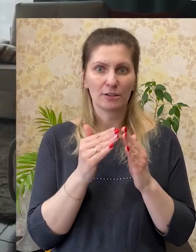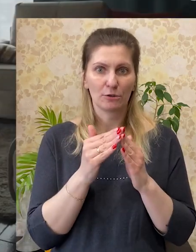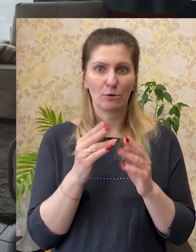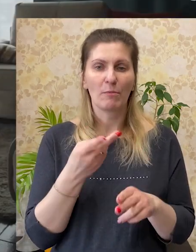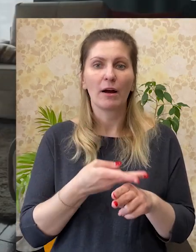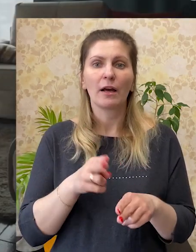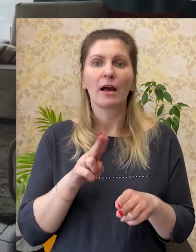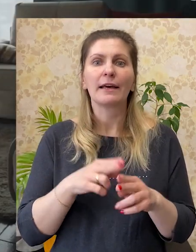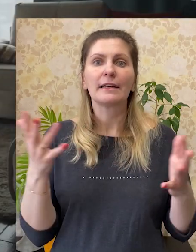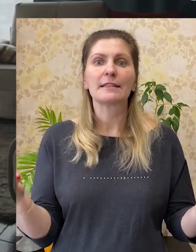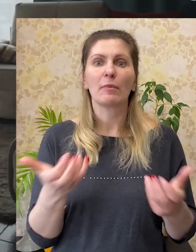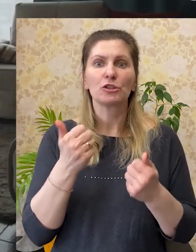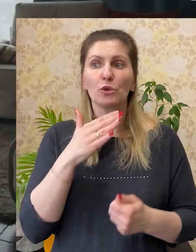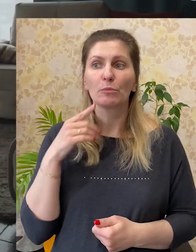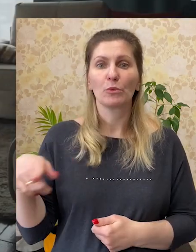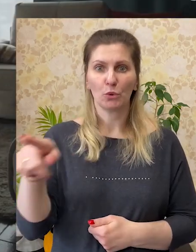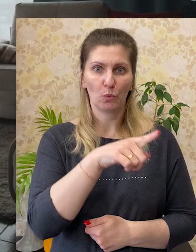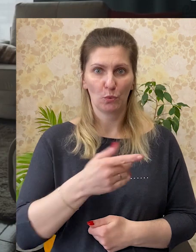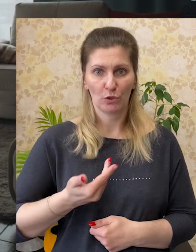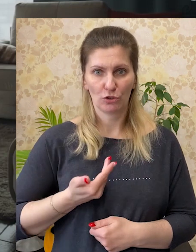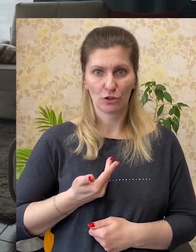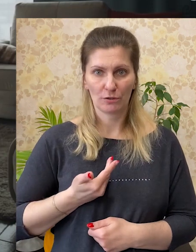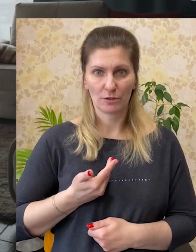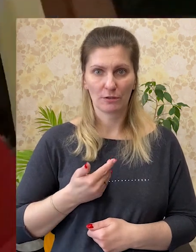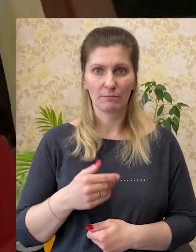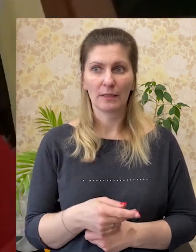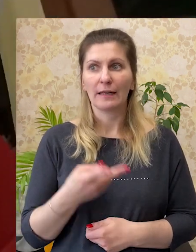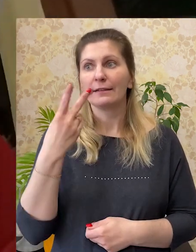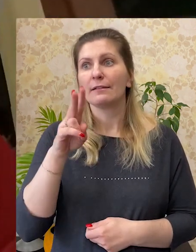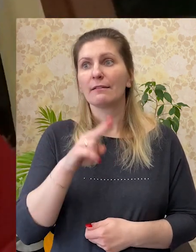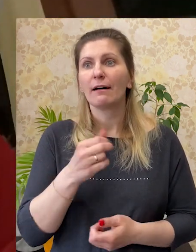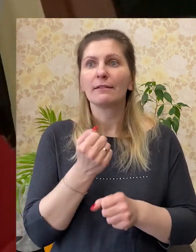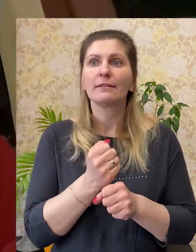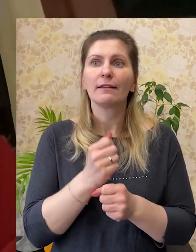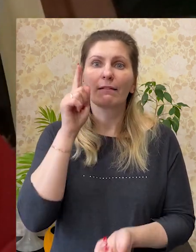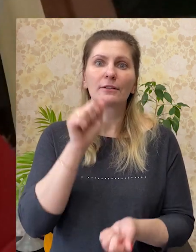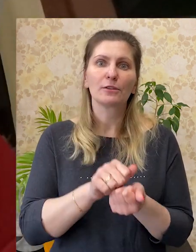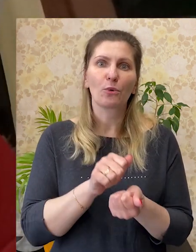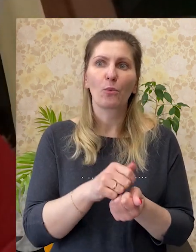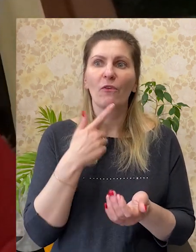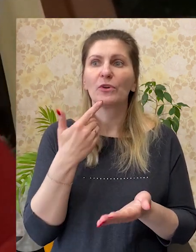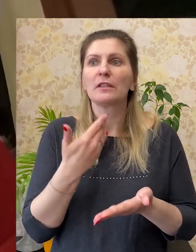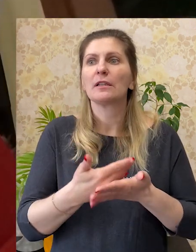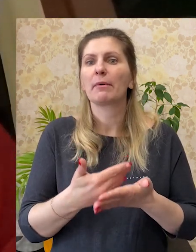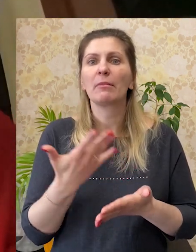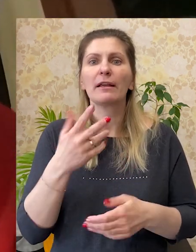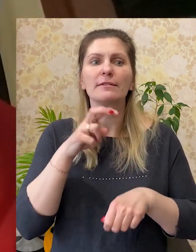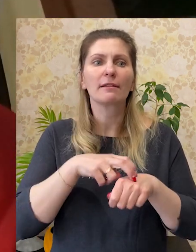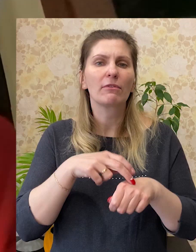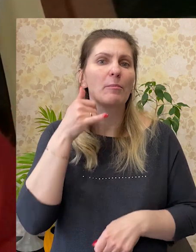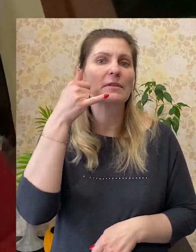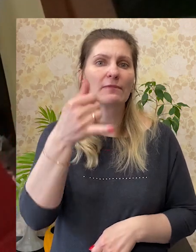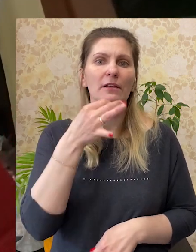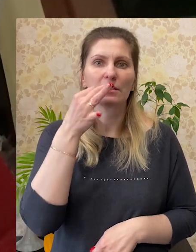Это спасет многие жизни. Не совершать идиотизмов всяких. Если тебя просят врачи и